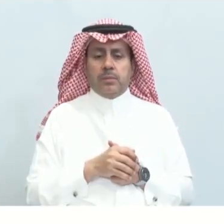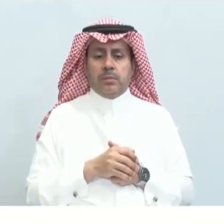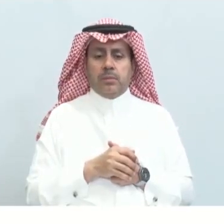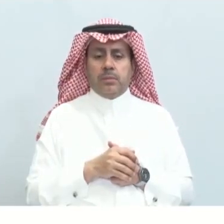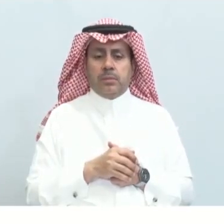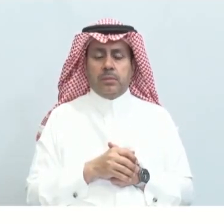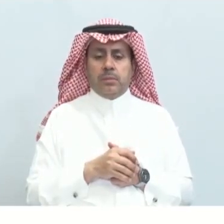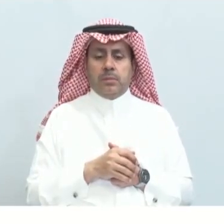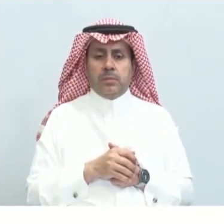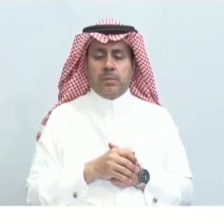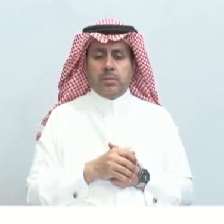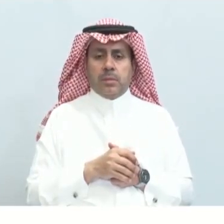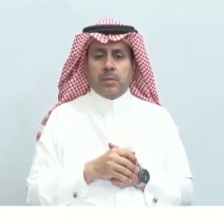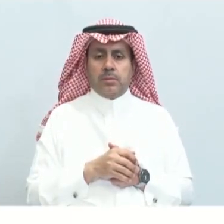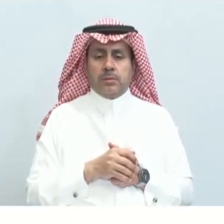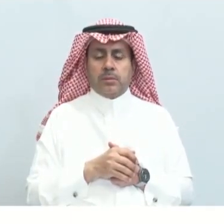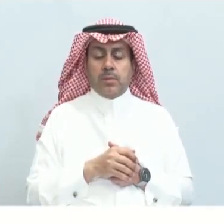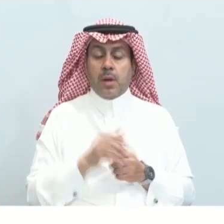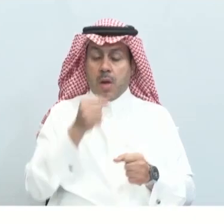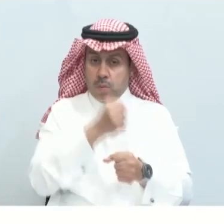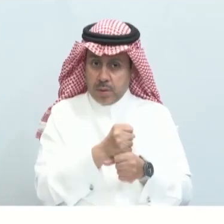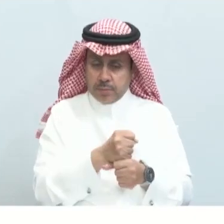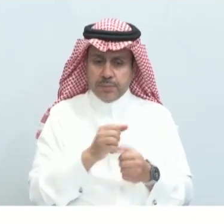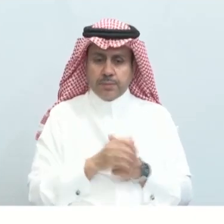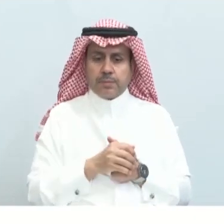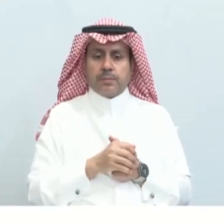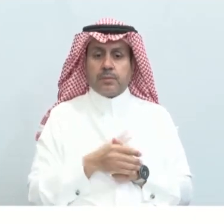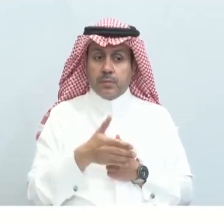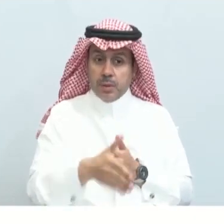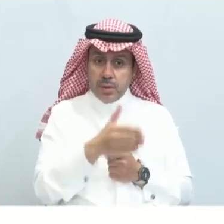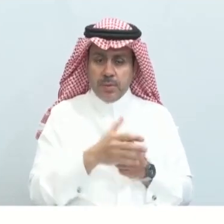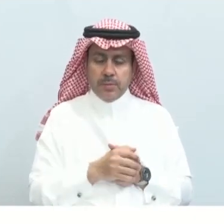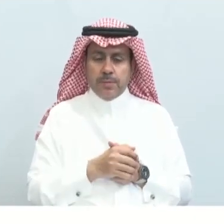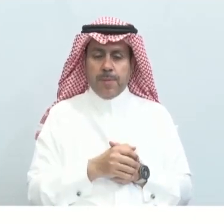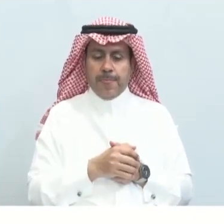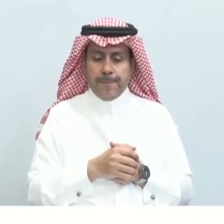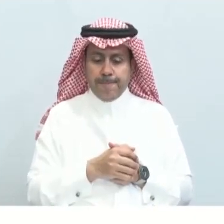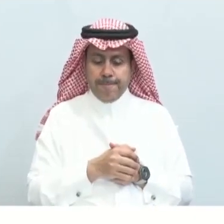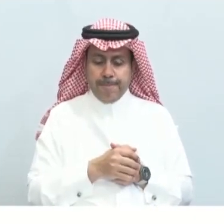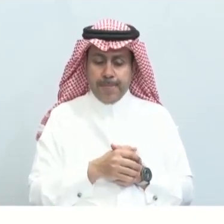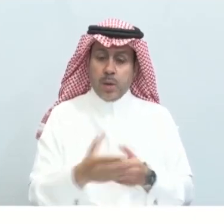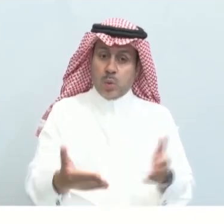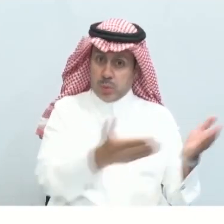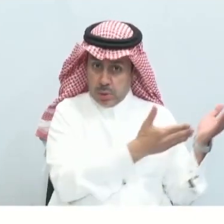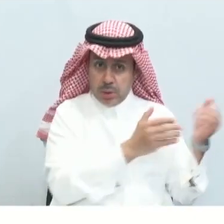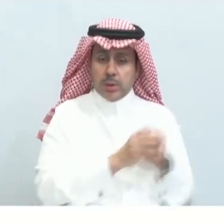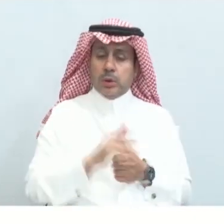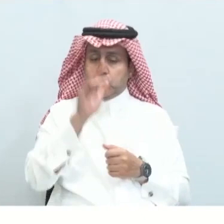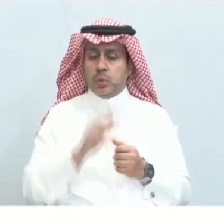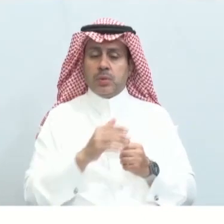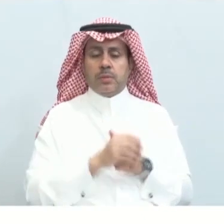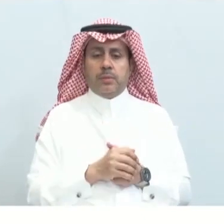السن اذا اقوم له واسلم عليه وادعوه للجلوس في المكان